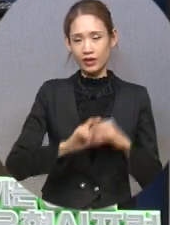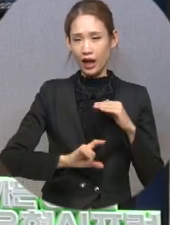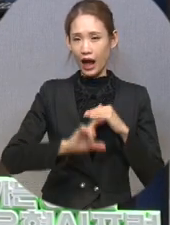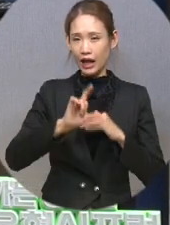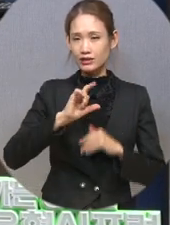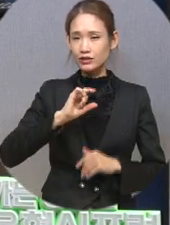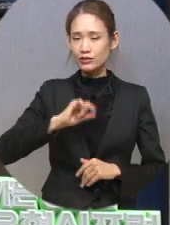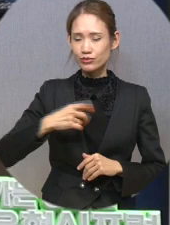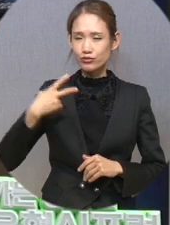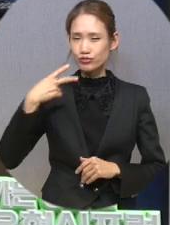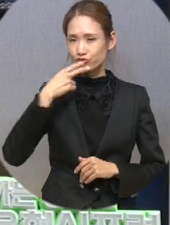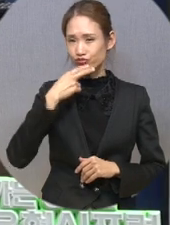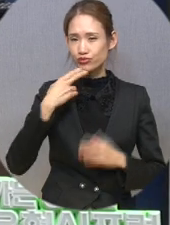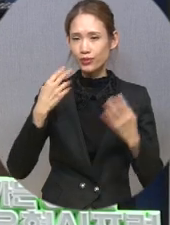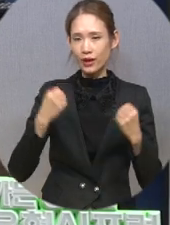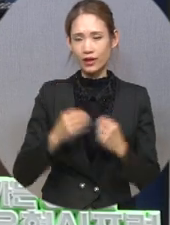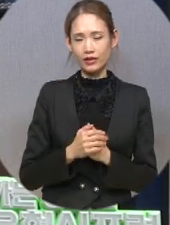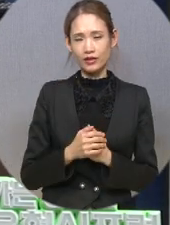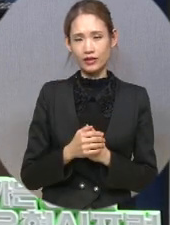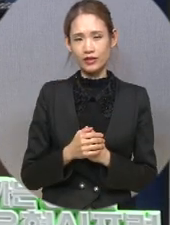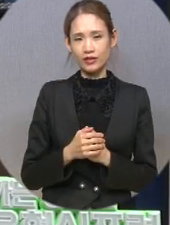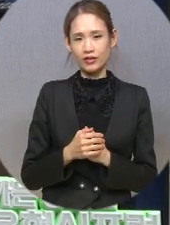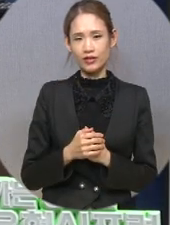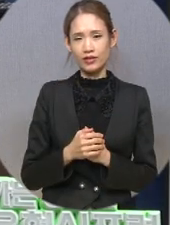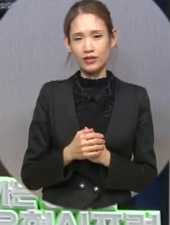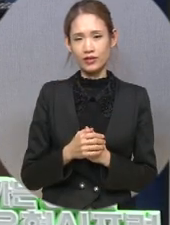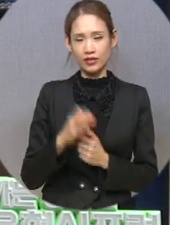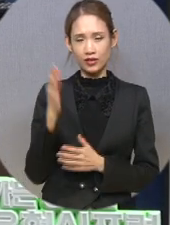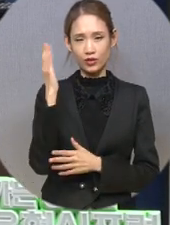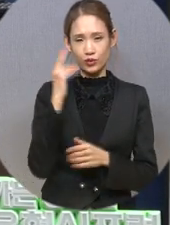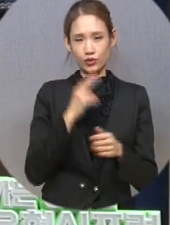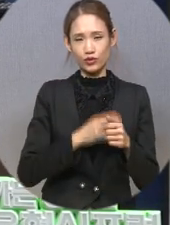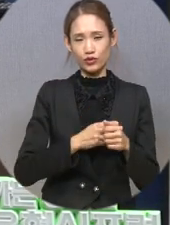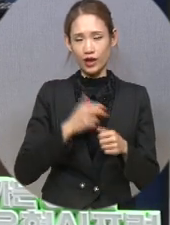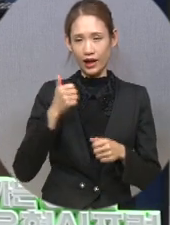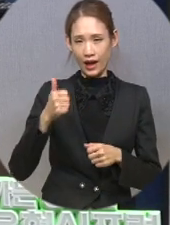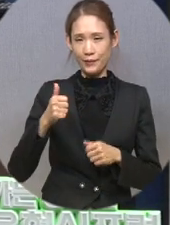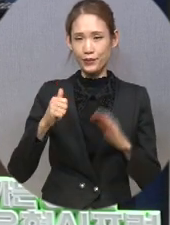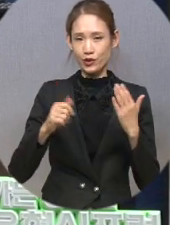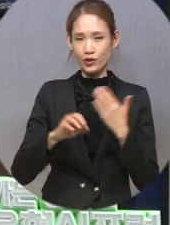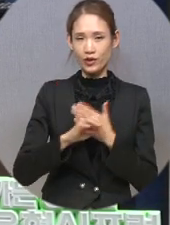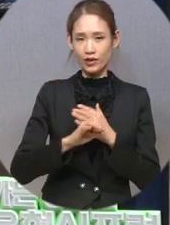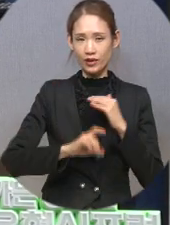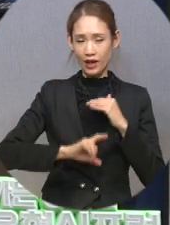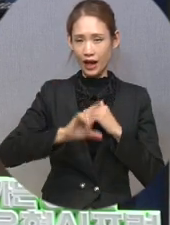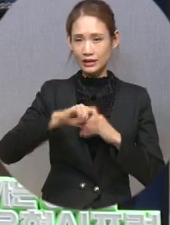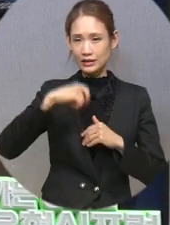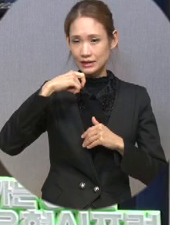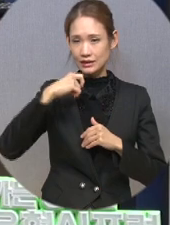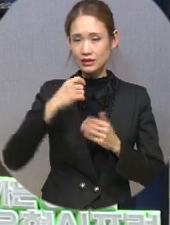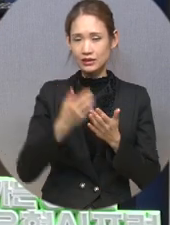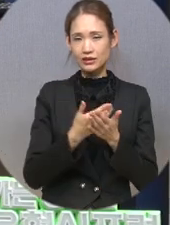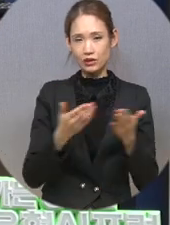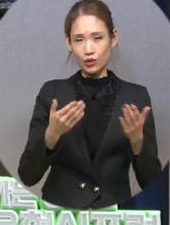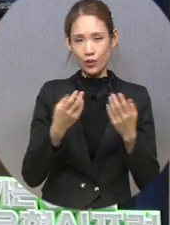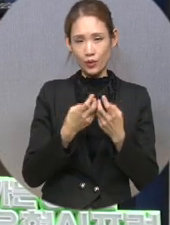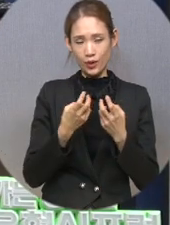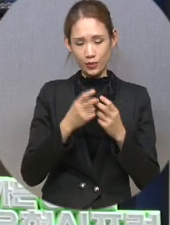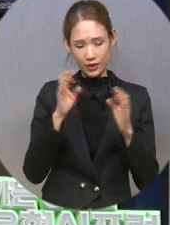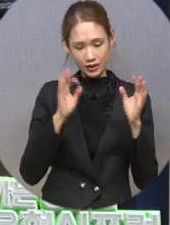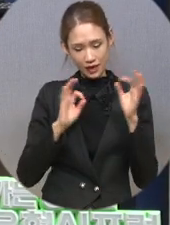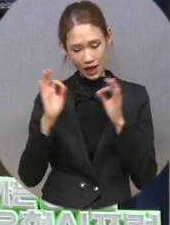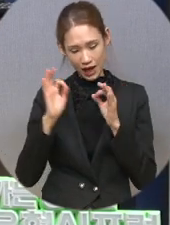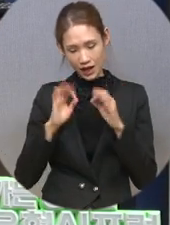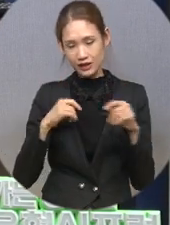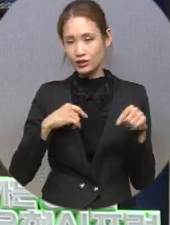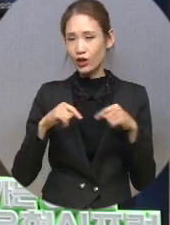학생들이 꽤 많이 있어요. 네. 그래서 제가 교육감이 된다면 학생들이 아침 식사를 제공하는 방법을 찾아서 그 정책을